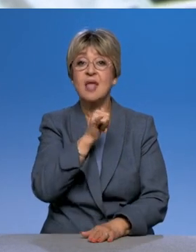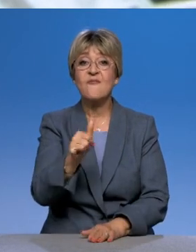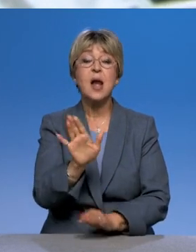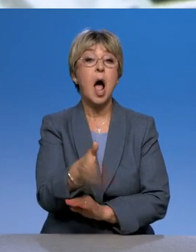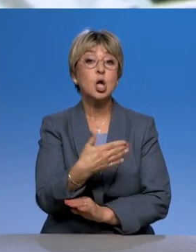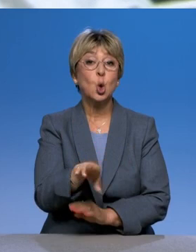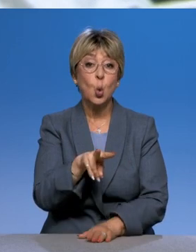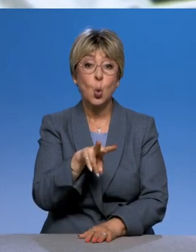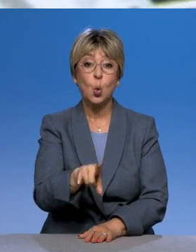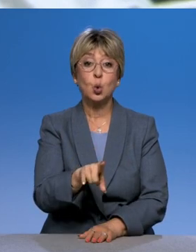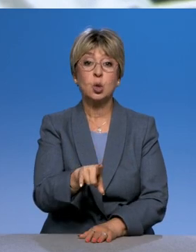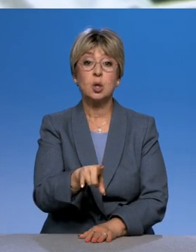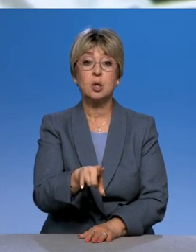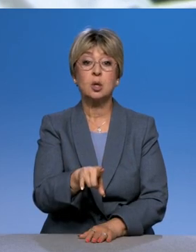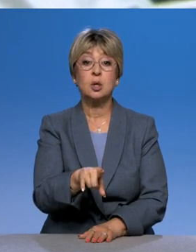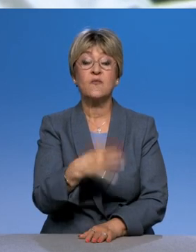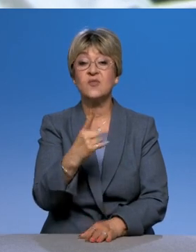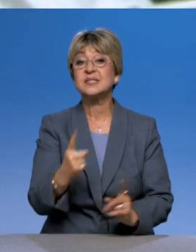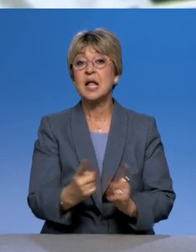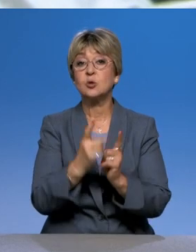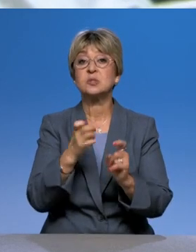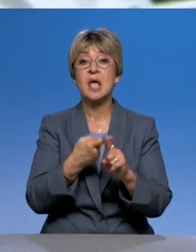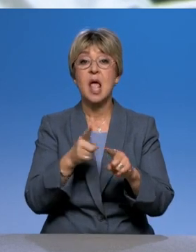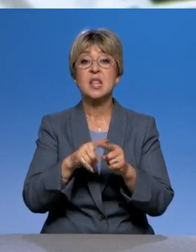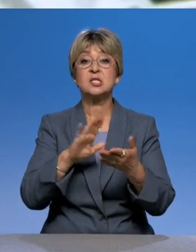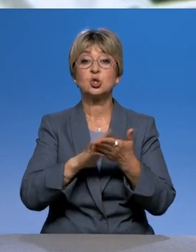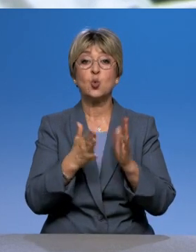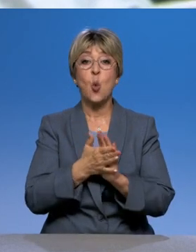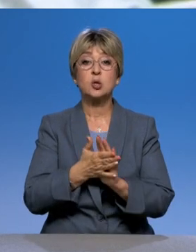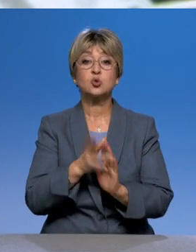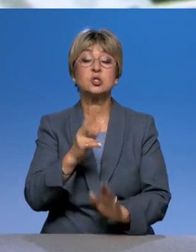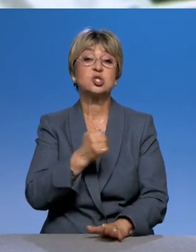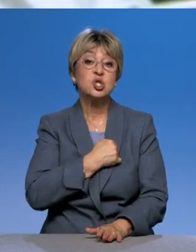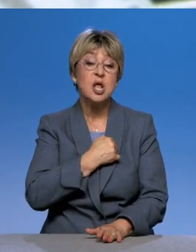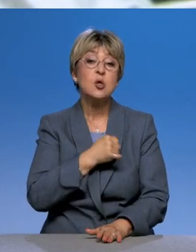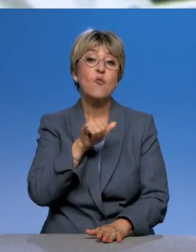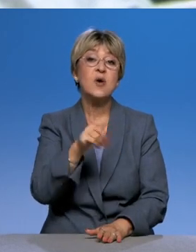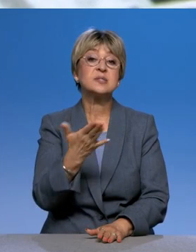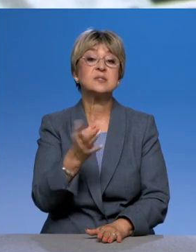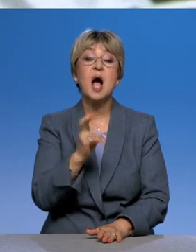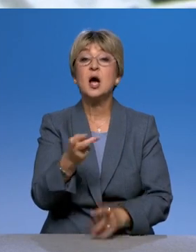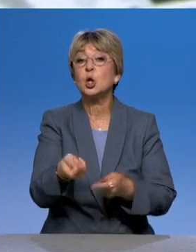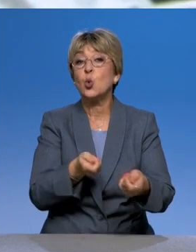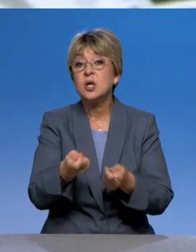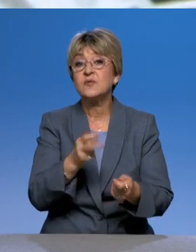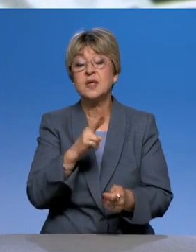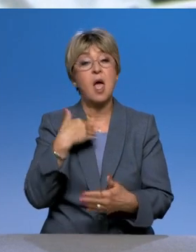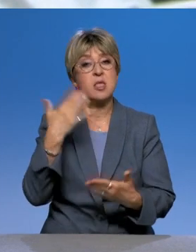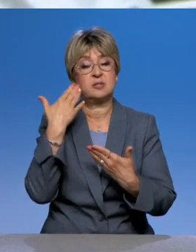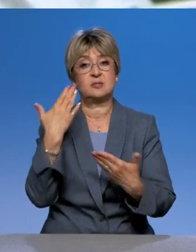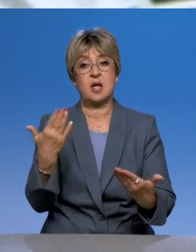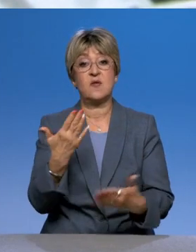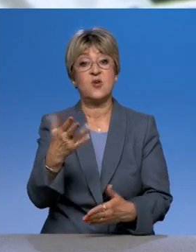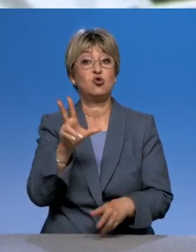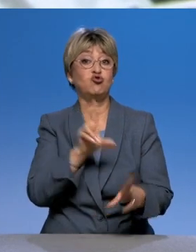отгулы. В чем происходило проблема? Вот вы столкнулись с этой ситуацией. У вас две вещи, к сожалению, на сегодняшний день. Как это регулировать, я не знаю. Вы